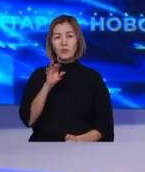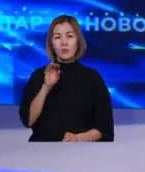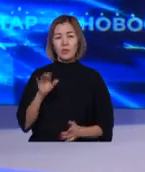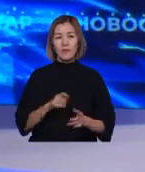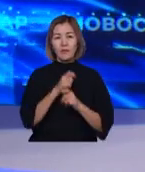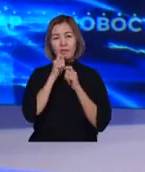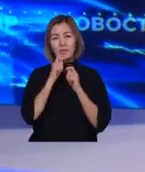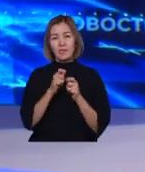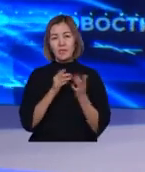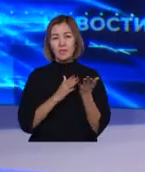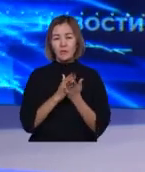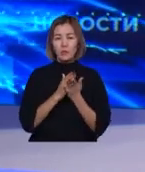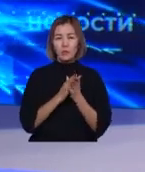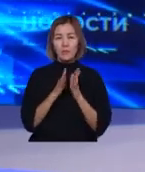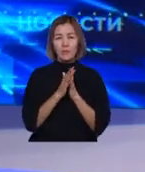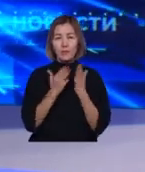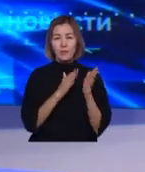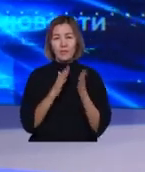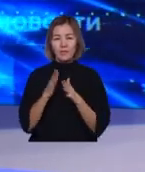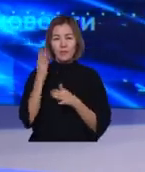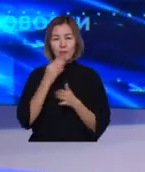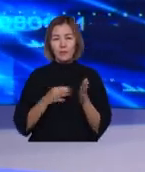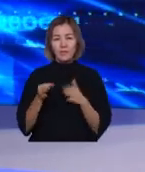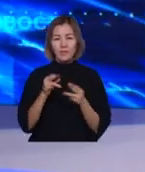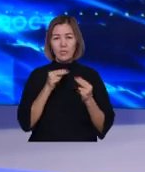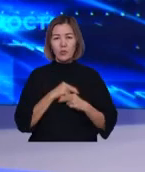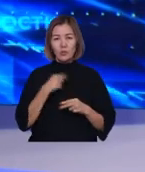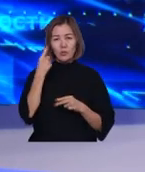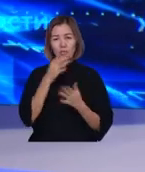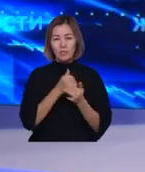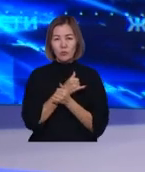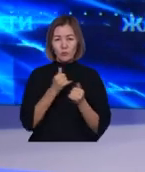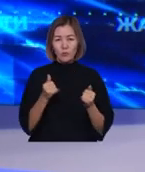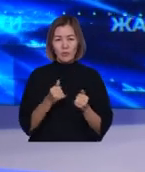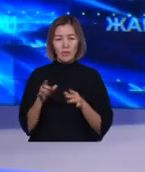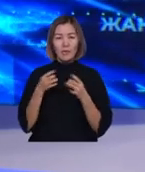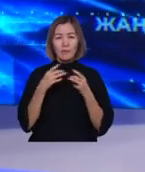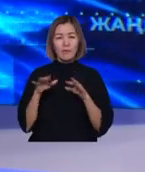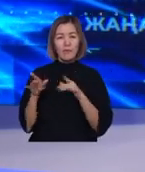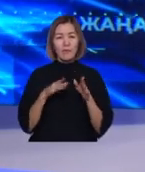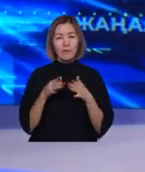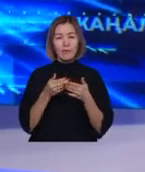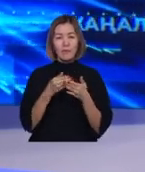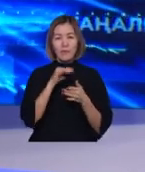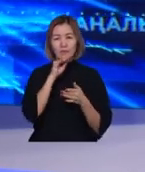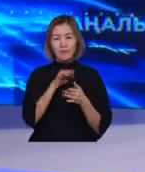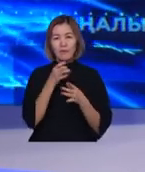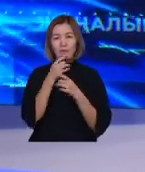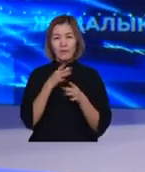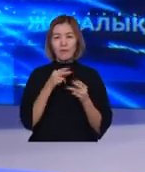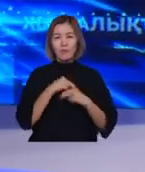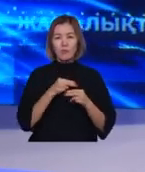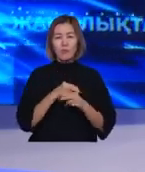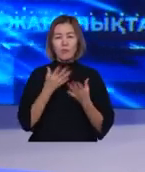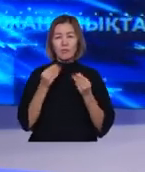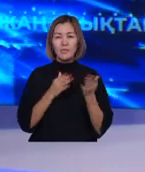В Кунаеве наградили работников библиотек Алматинской области за труд и личные заслуги. Мероприятие прошло в преддверии профессионального праздника